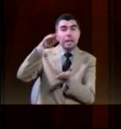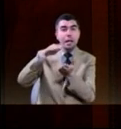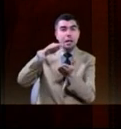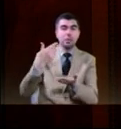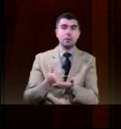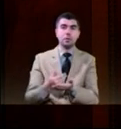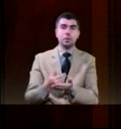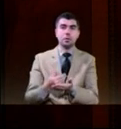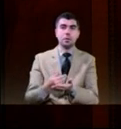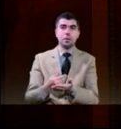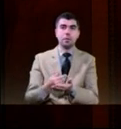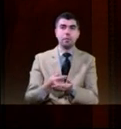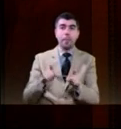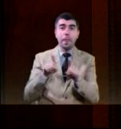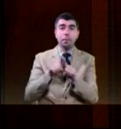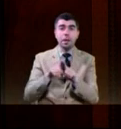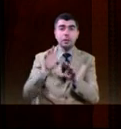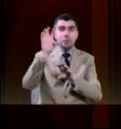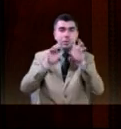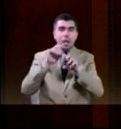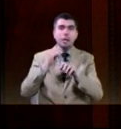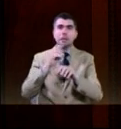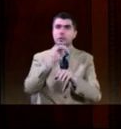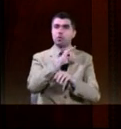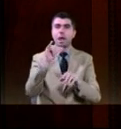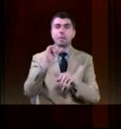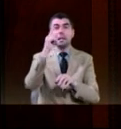واطلع، ولكن كنوصل كنعيان الشعب قوالو.